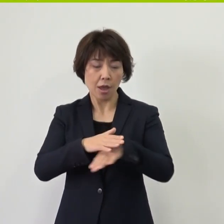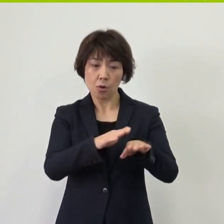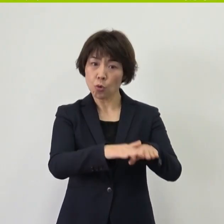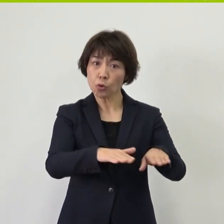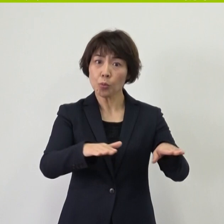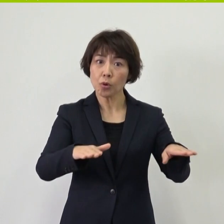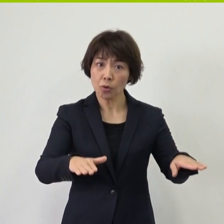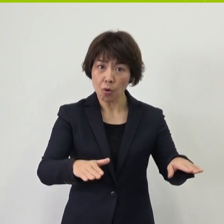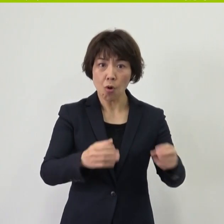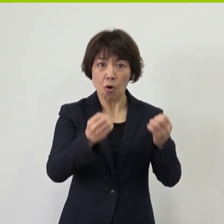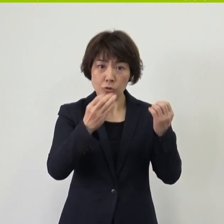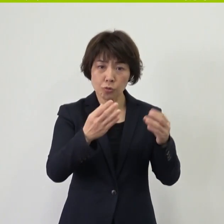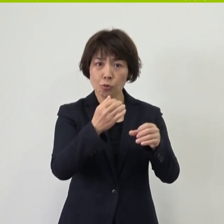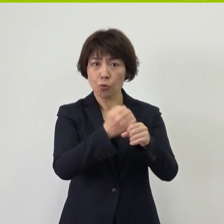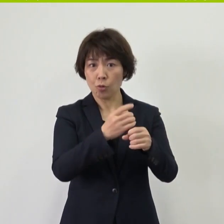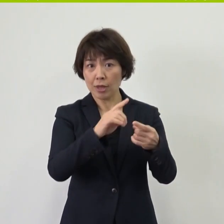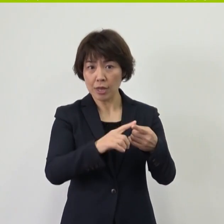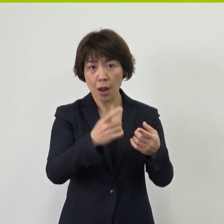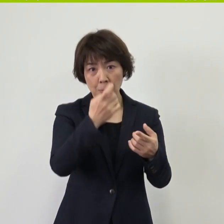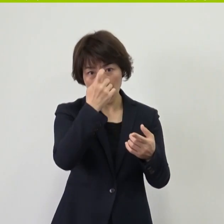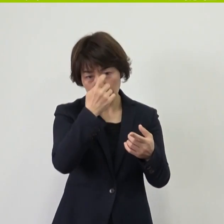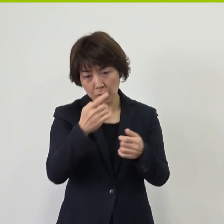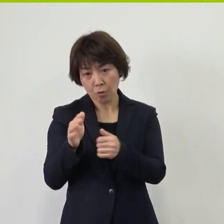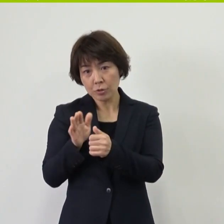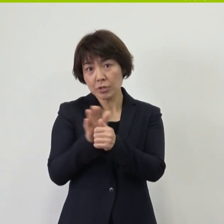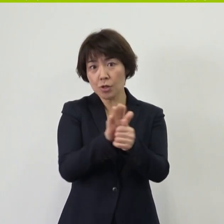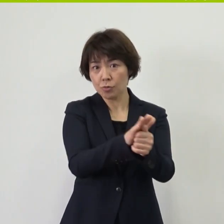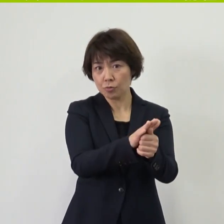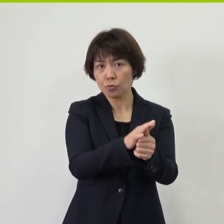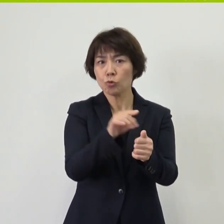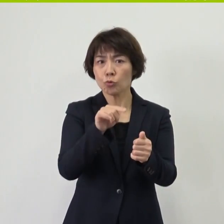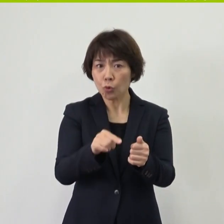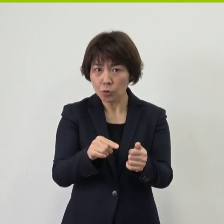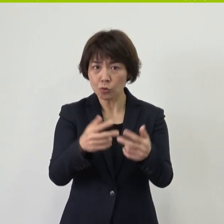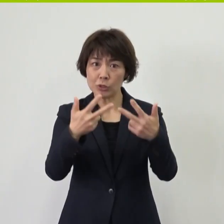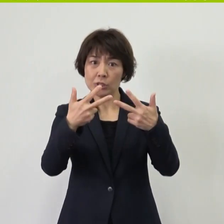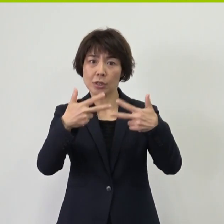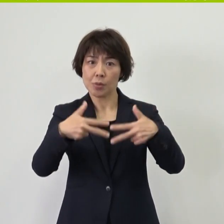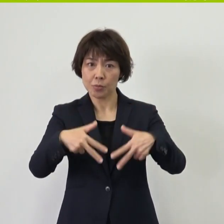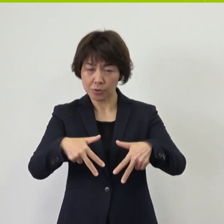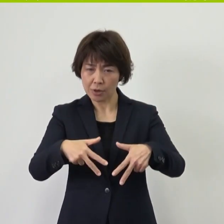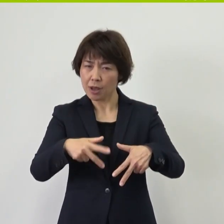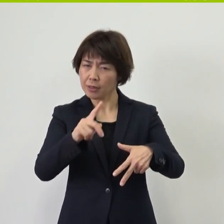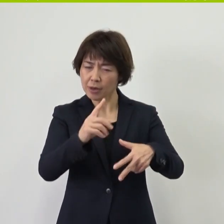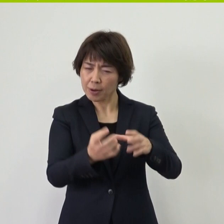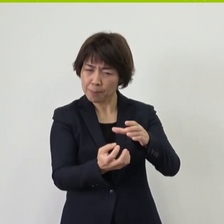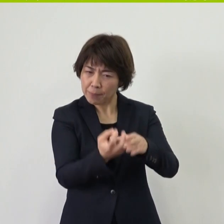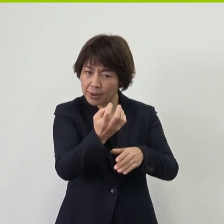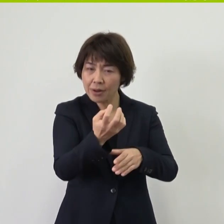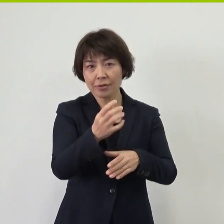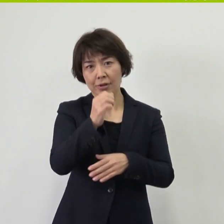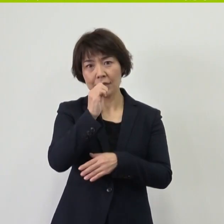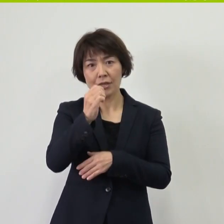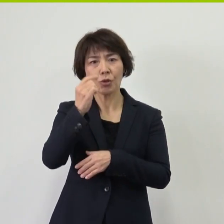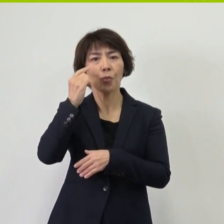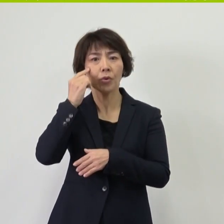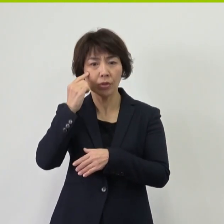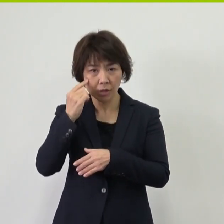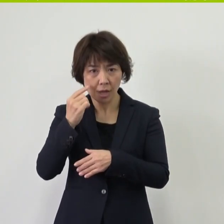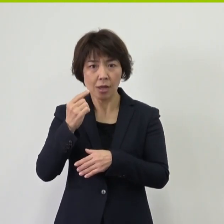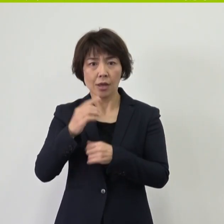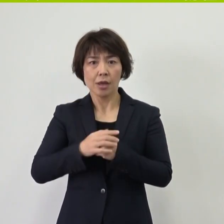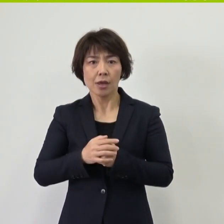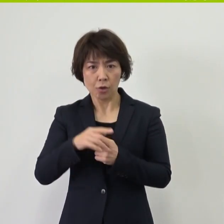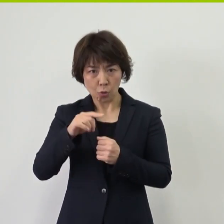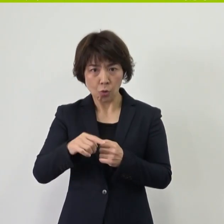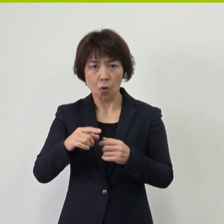で子どもたちの創造的な学びを支援していくようなエコシステム、生態系みたいなものが生まれてくるといいなと思って、